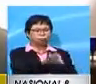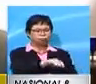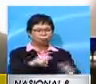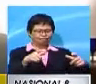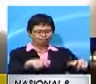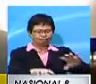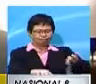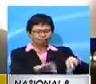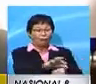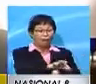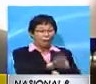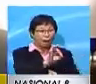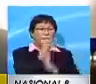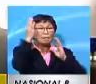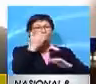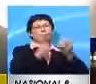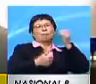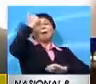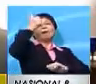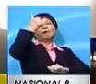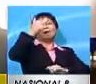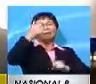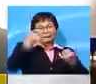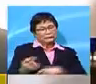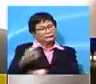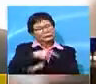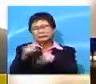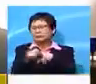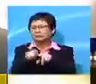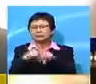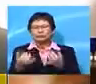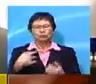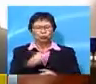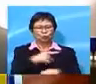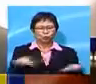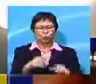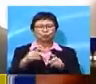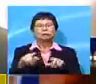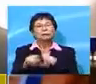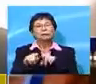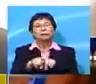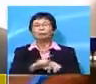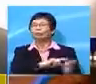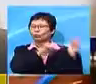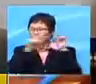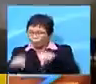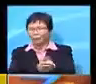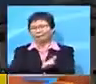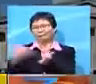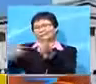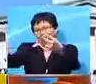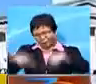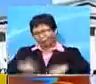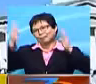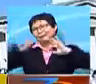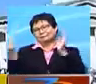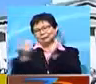So and even today, if we had to do the same, we'll go back to Malaysia. So we are very happy with this decision.